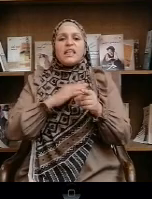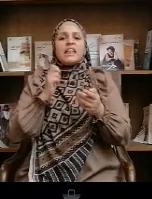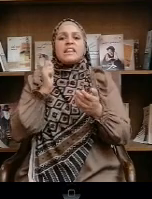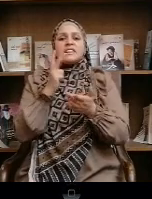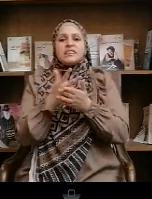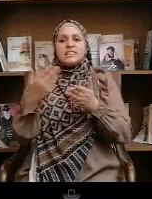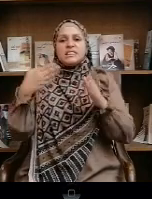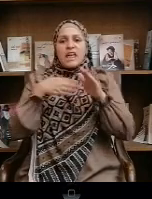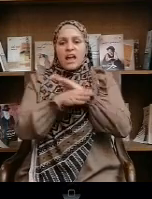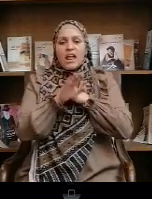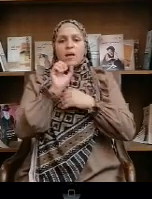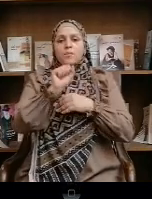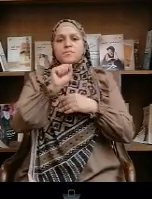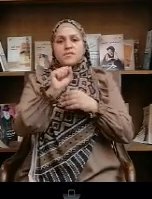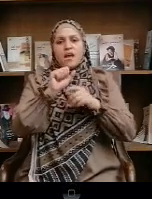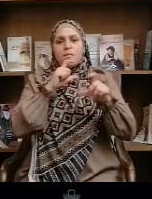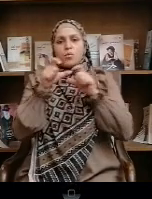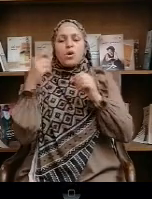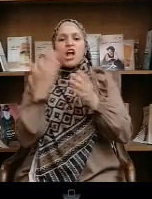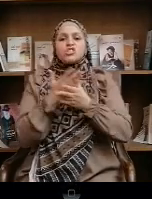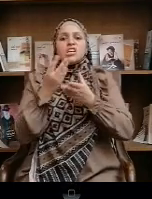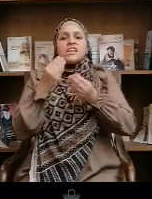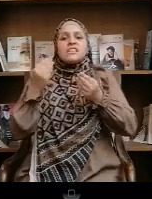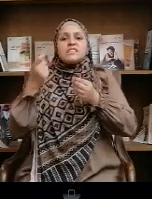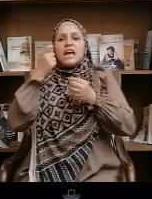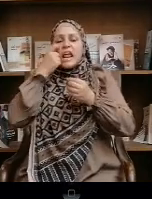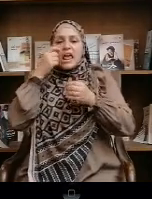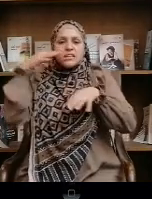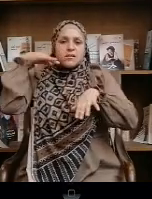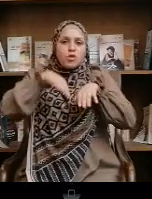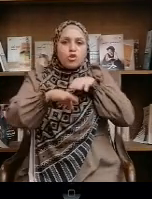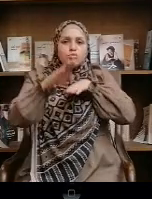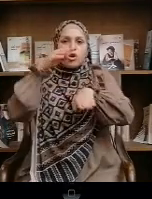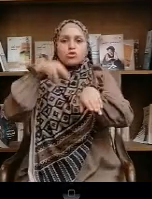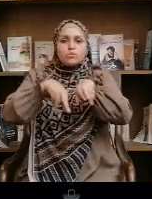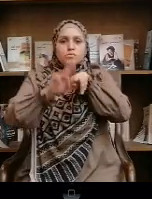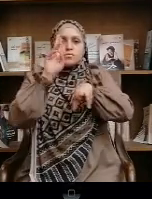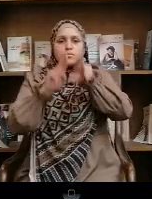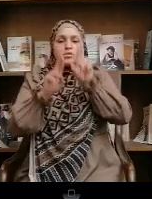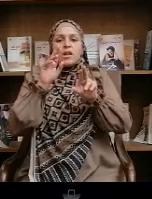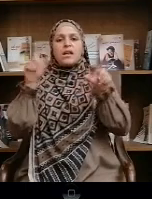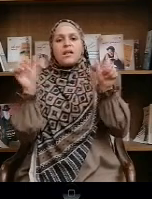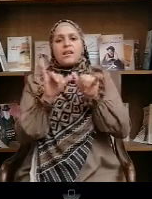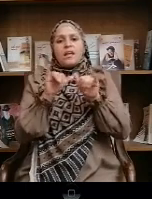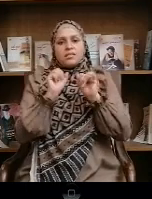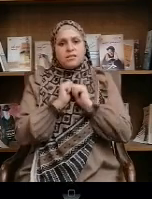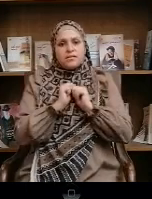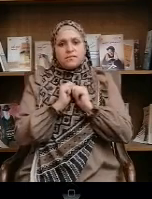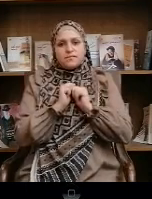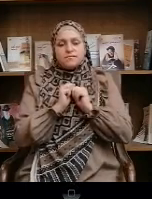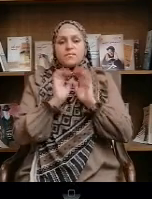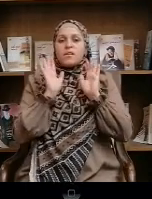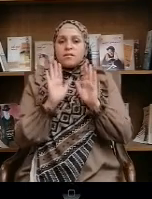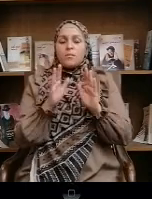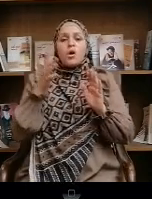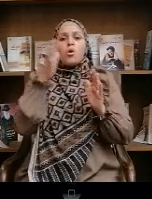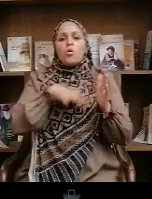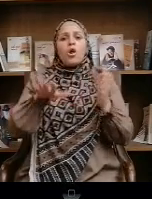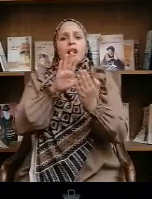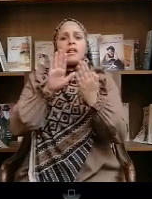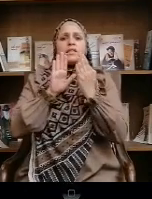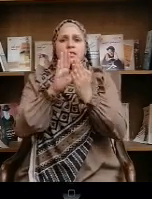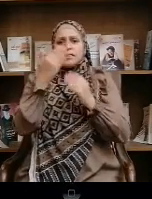المحقق للقطاع المصرفي بسبب تعرضه للهجمات او القرصنه الالكترونيه كل